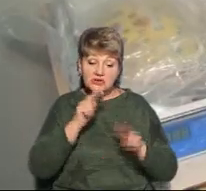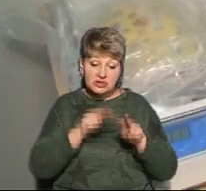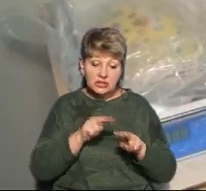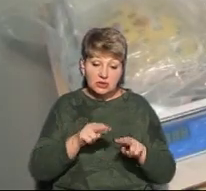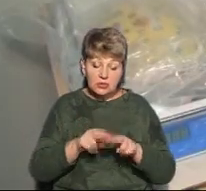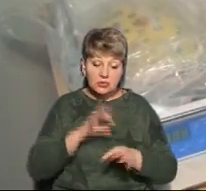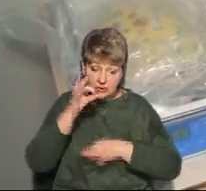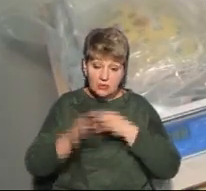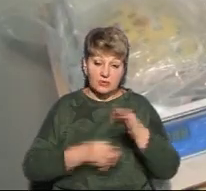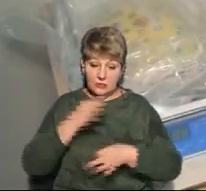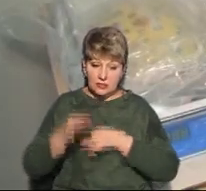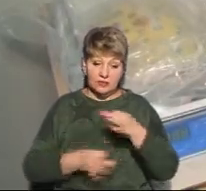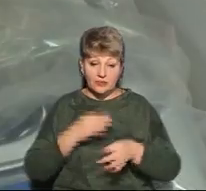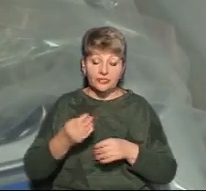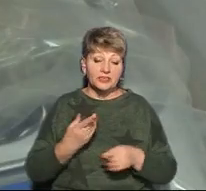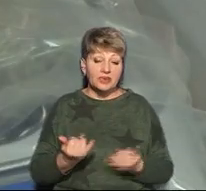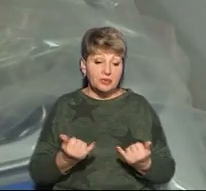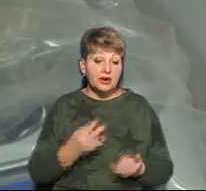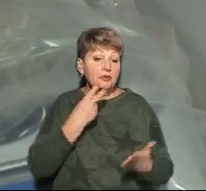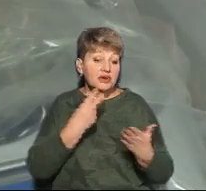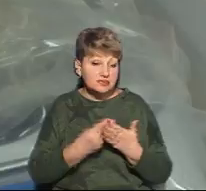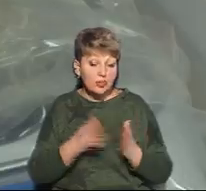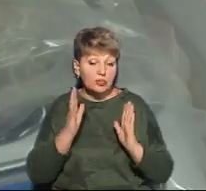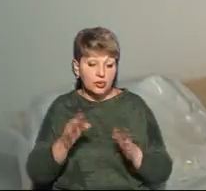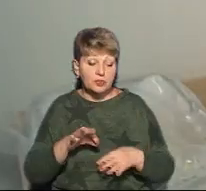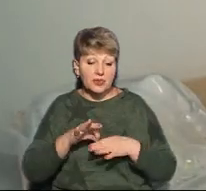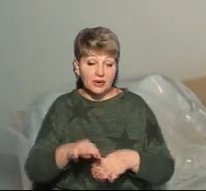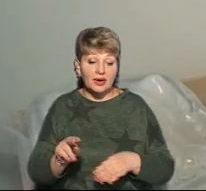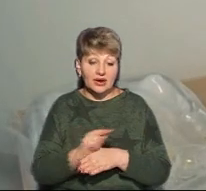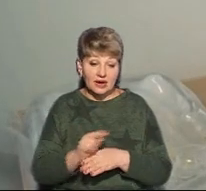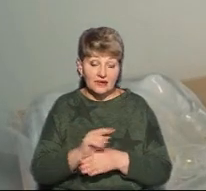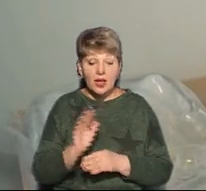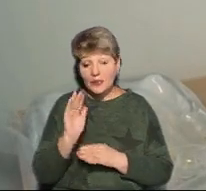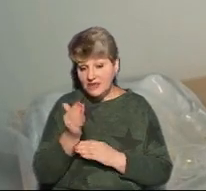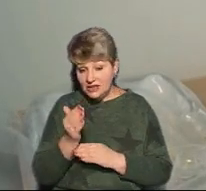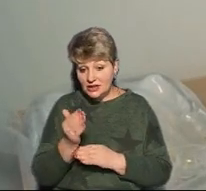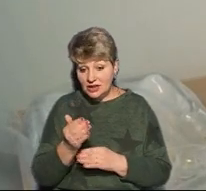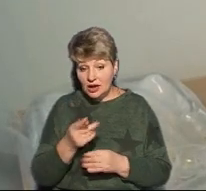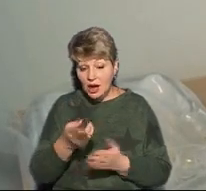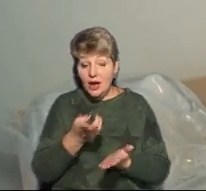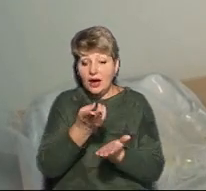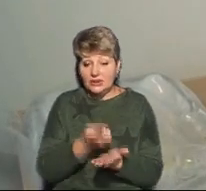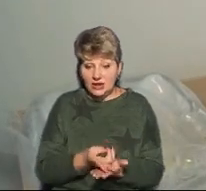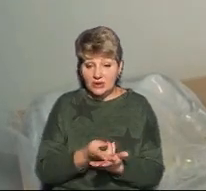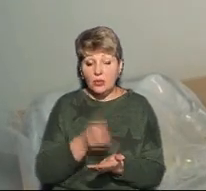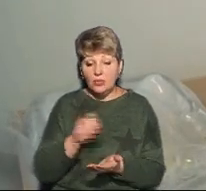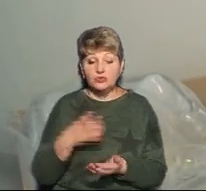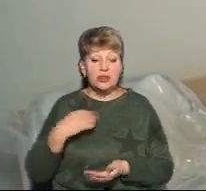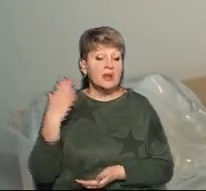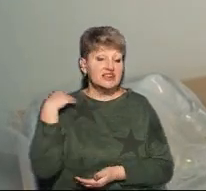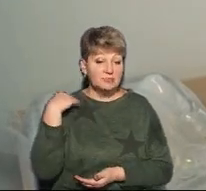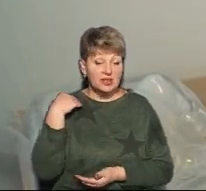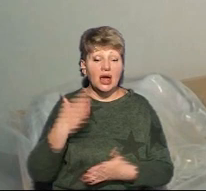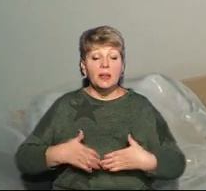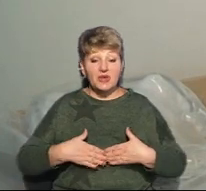години. Наталя Русіна показує, як тепер буде проходити лікування. Дитинка ось оця от. Кладеться, може бути на спинці, може бути